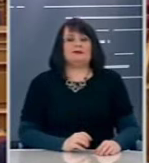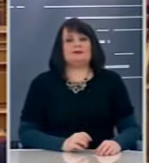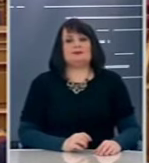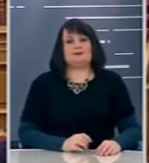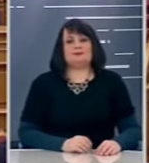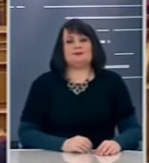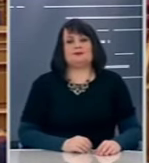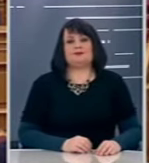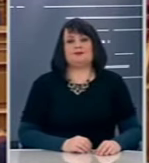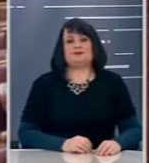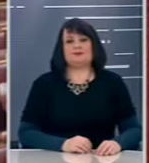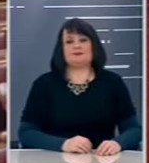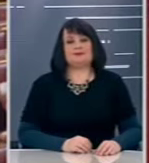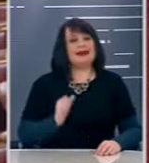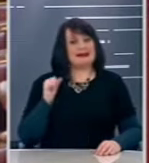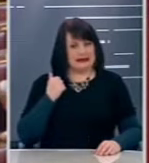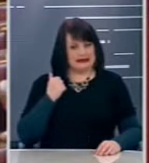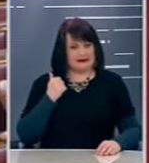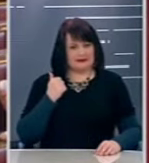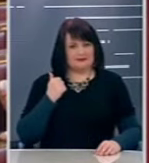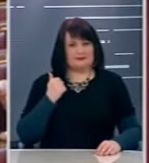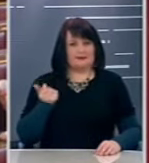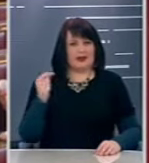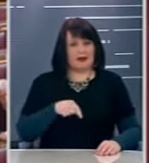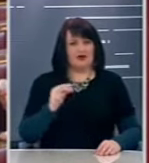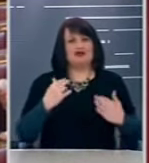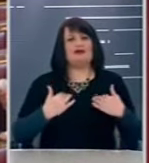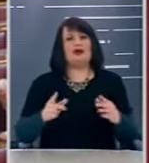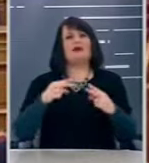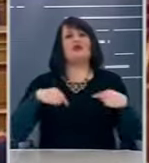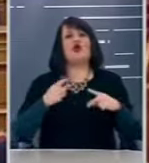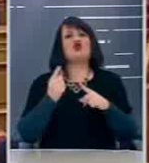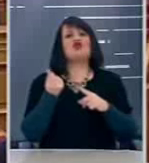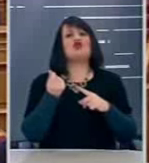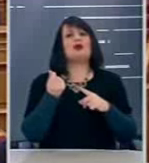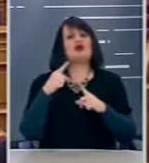Όπως εξήγησε και χθες εδώ στη Βουλή ο Υπουργός των Οικονομικών,